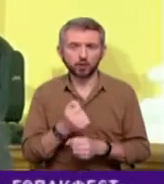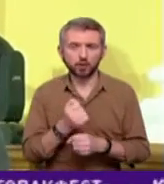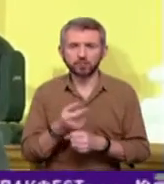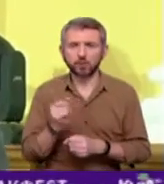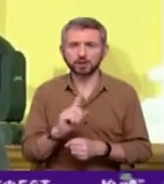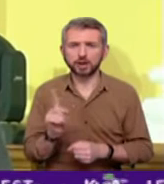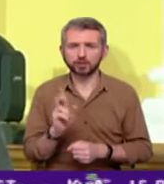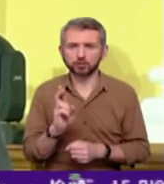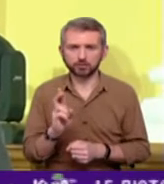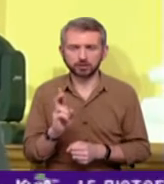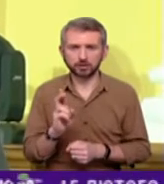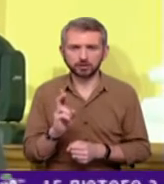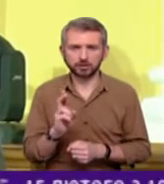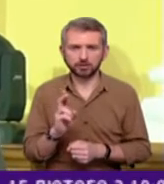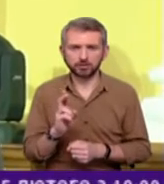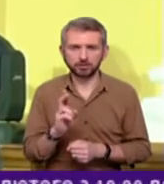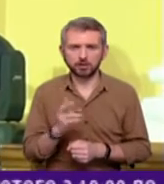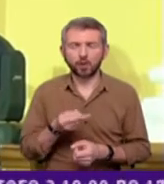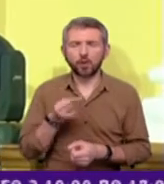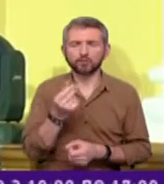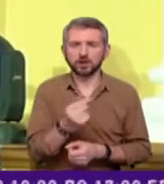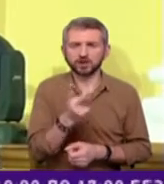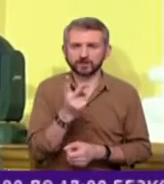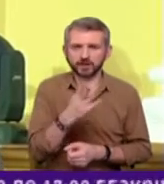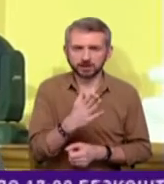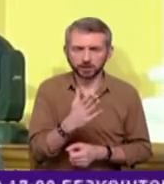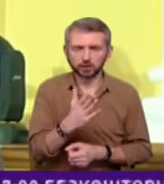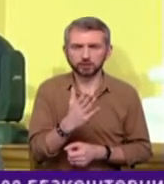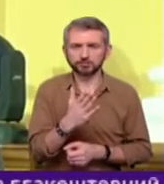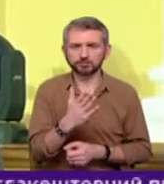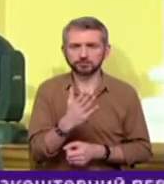те, щоб і оплату жилищно-комунальних послуг